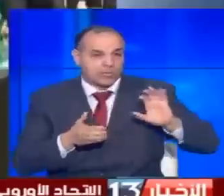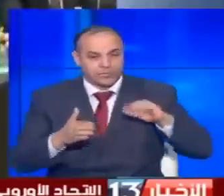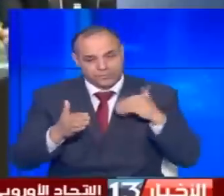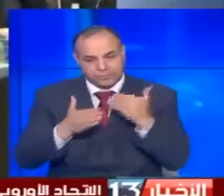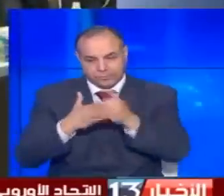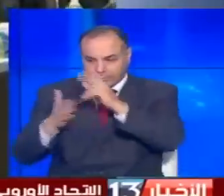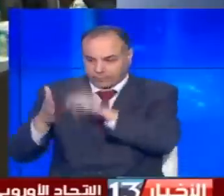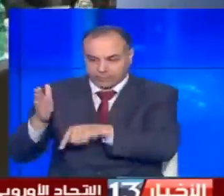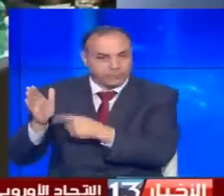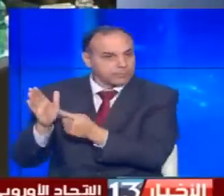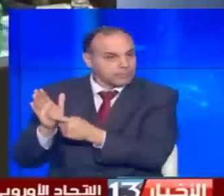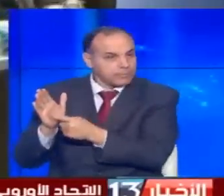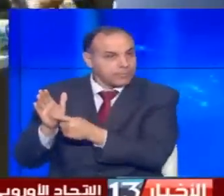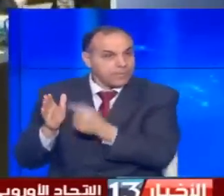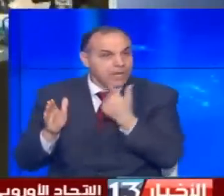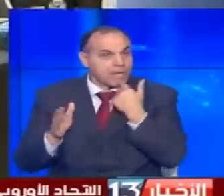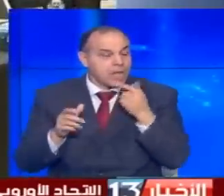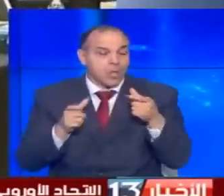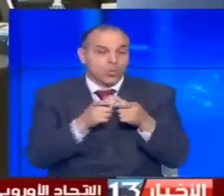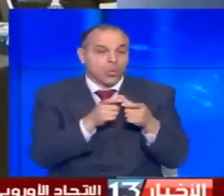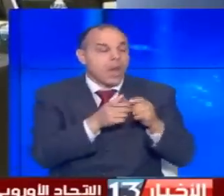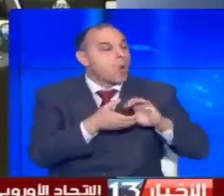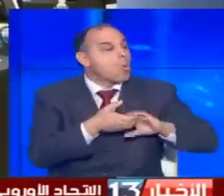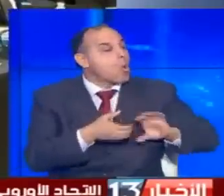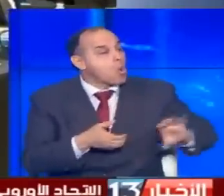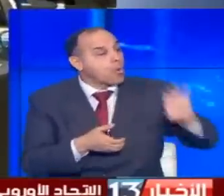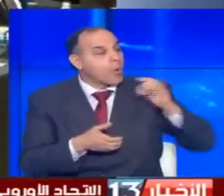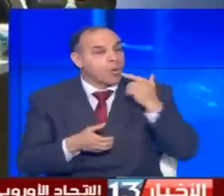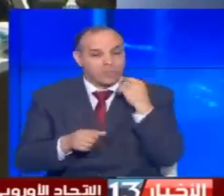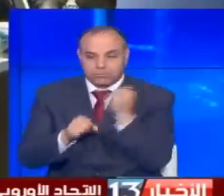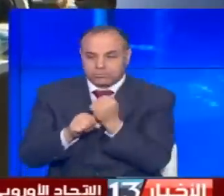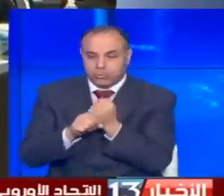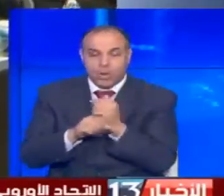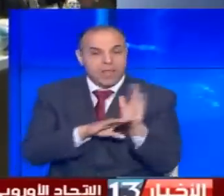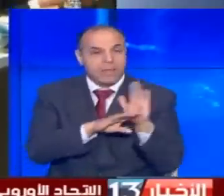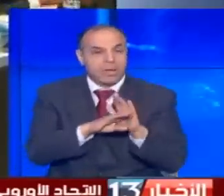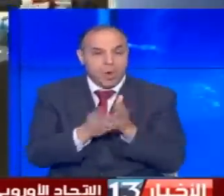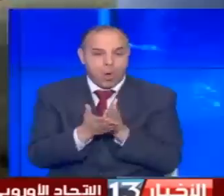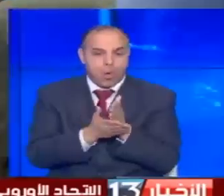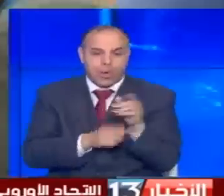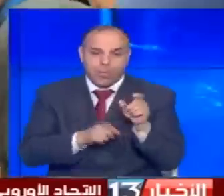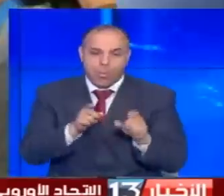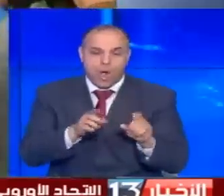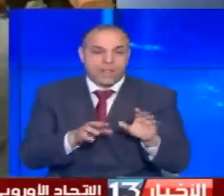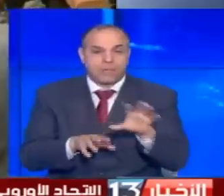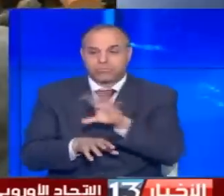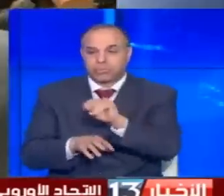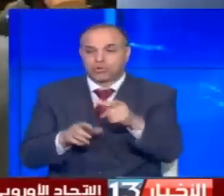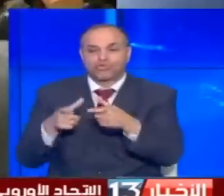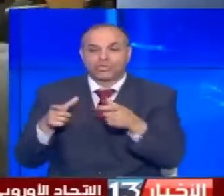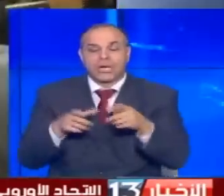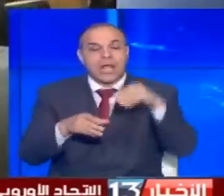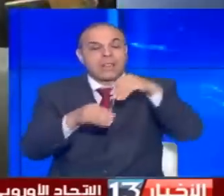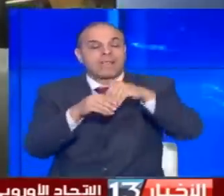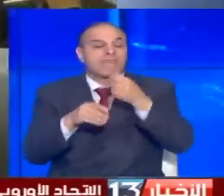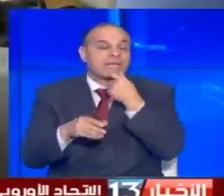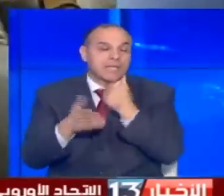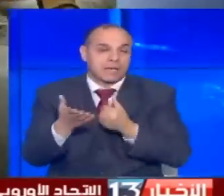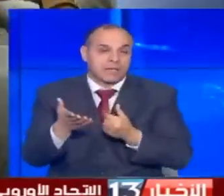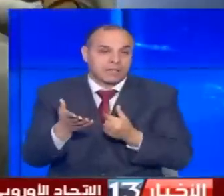اتفاق داعيا حكومات الدول الاوروبيه للعمل على ضمان حقوق مواطنيها وشركاتها في بريطانيا